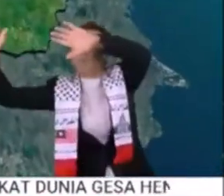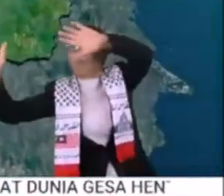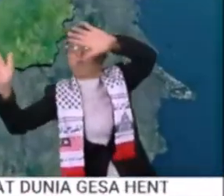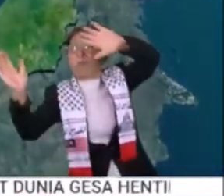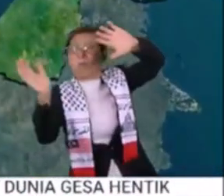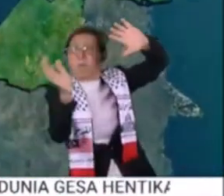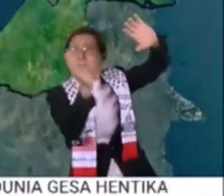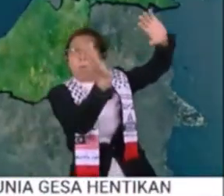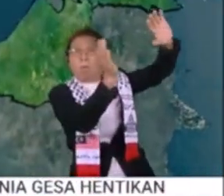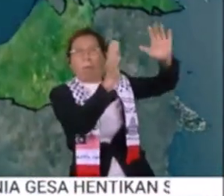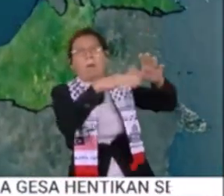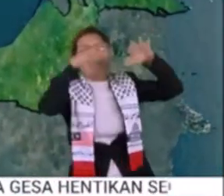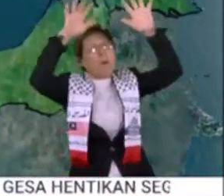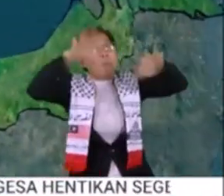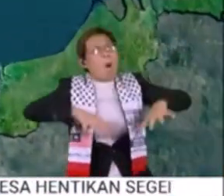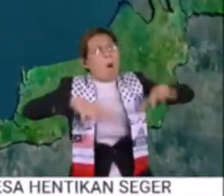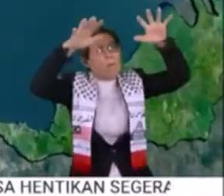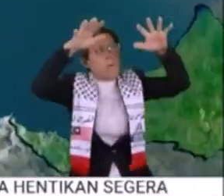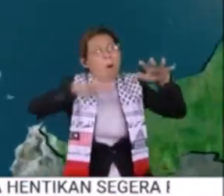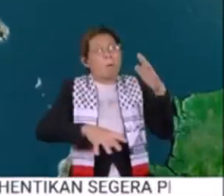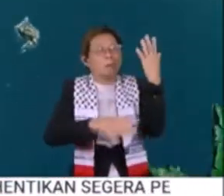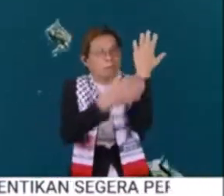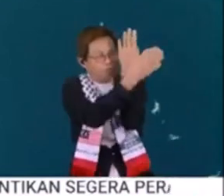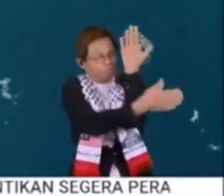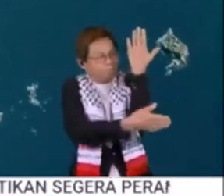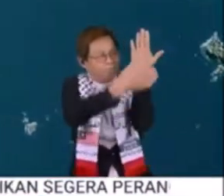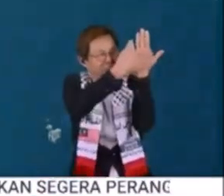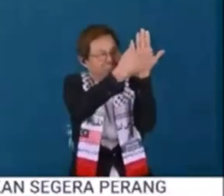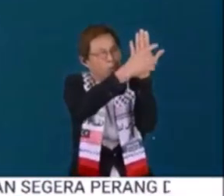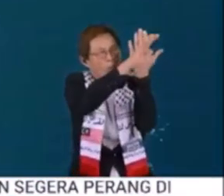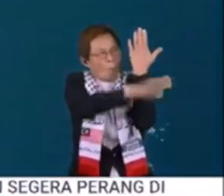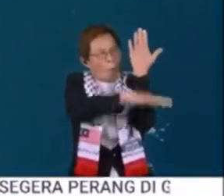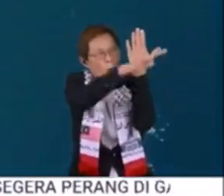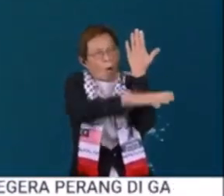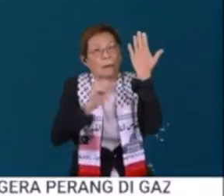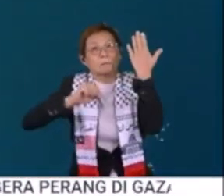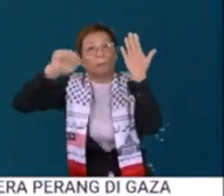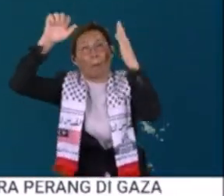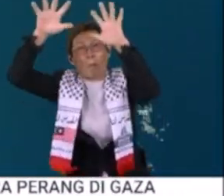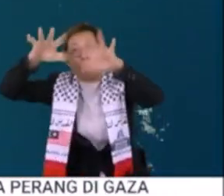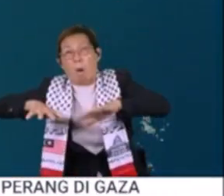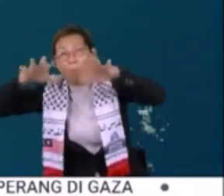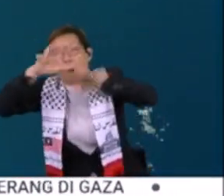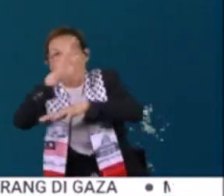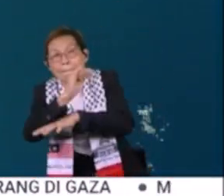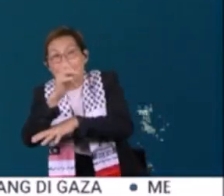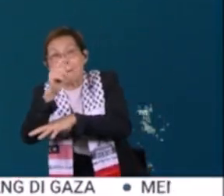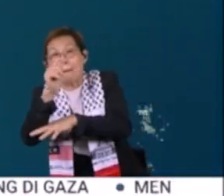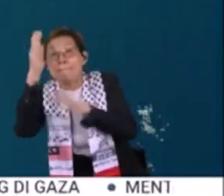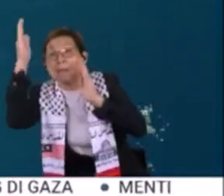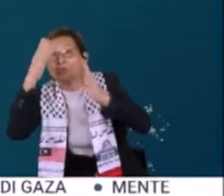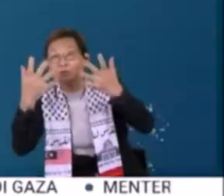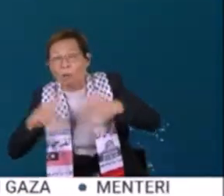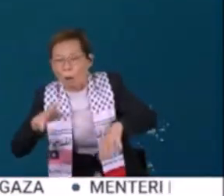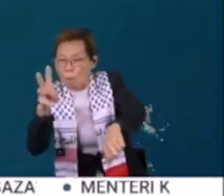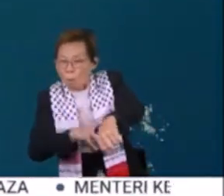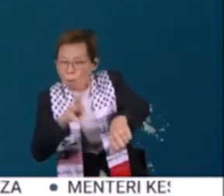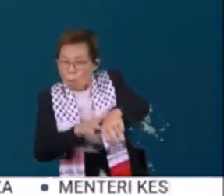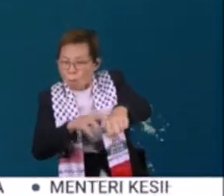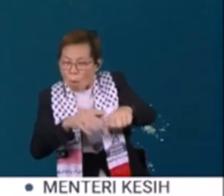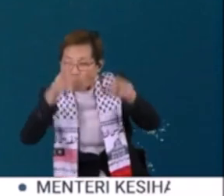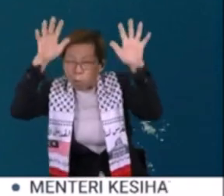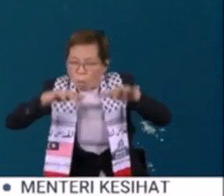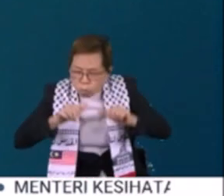monsun juga menyebabkan keadaan yang lebih lembap di sekitar bahagian timur semenanjung dan juga di Sabah. Oleh itu, Map Malaysia juga telah mengeluarkan amaran hujan berterusan